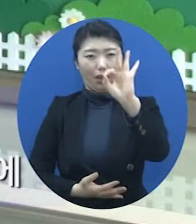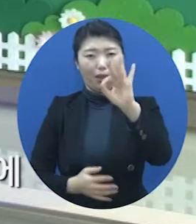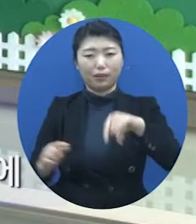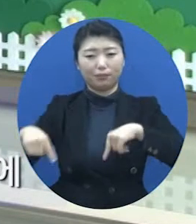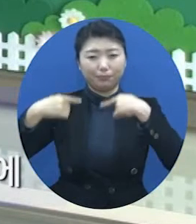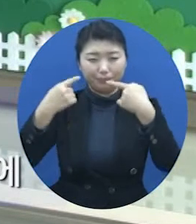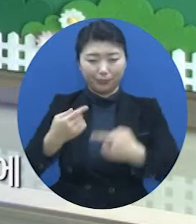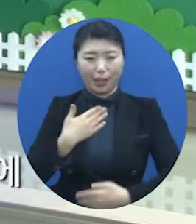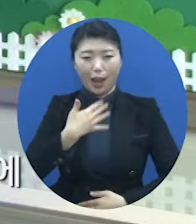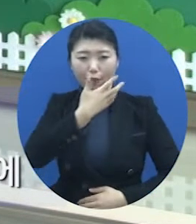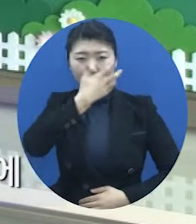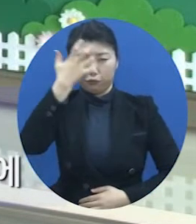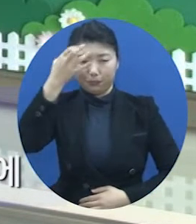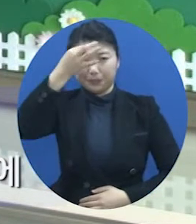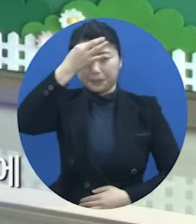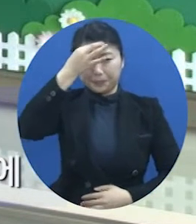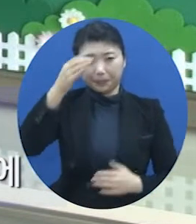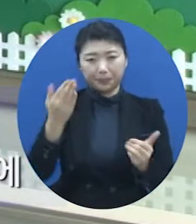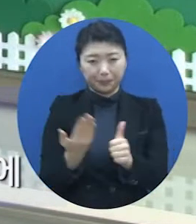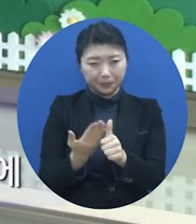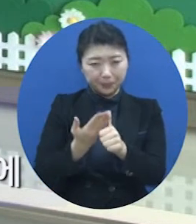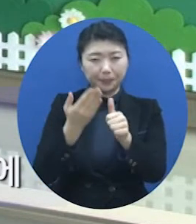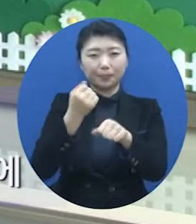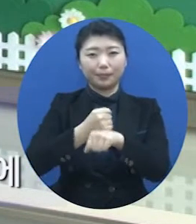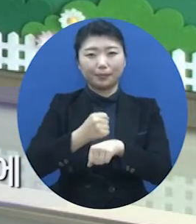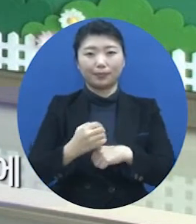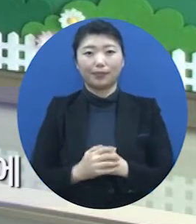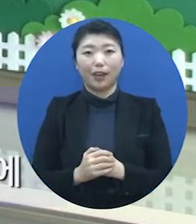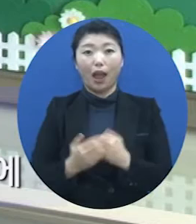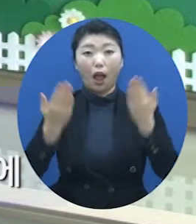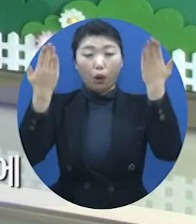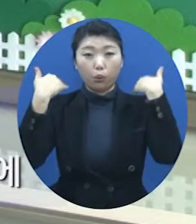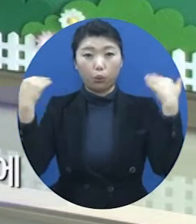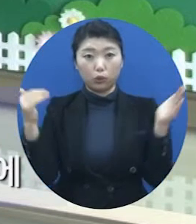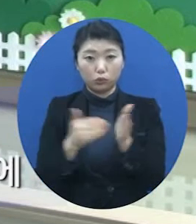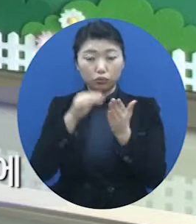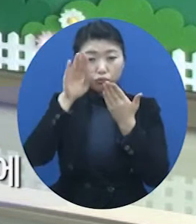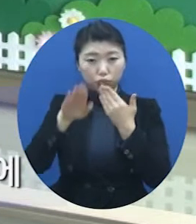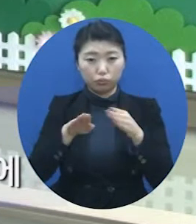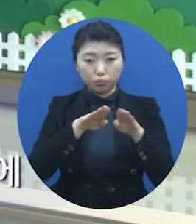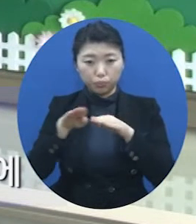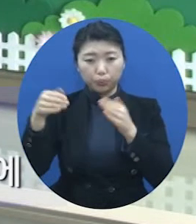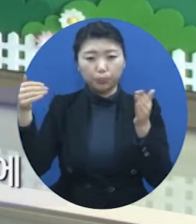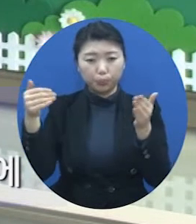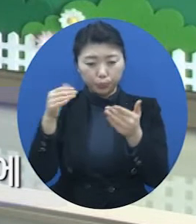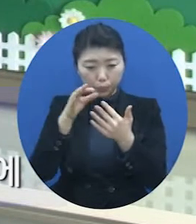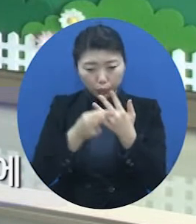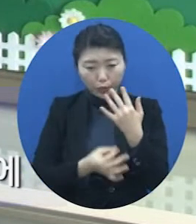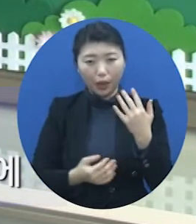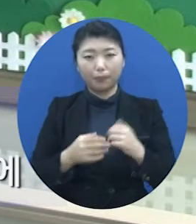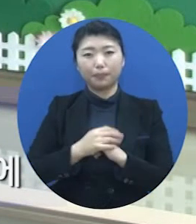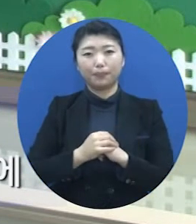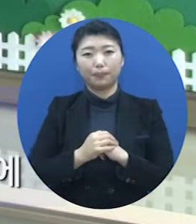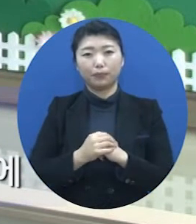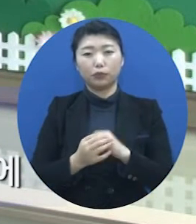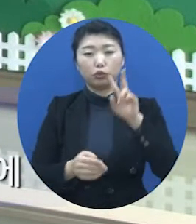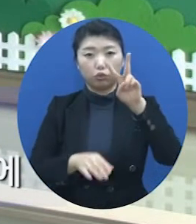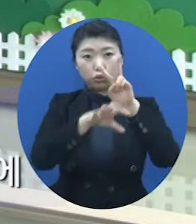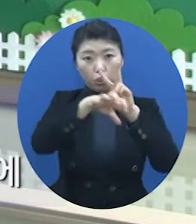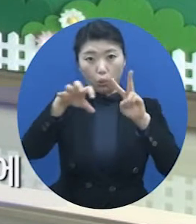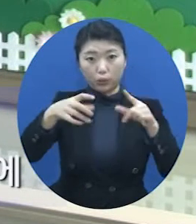참여해 자신의 꿈과 길을 개발하고 있으며 학교의 방과 프로그램이 끝난 뒤에도 두 곳의